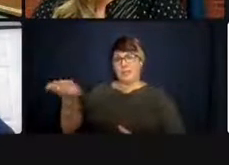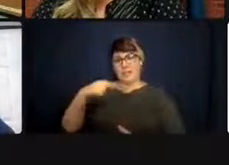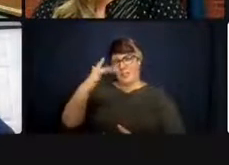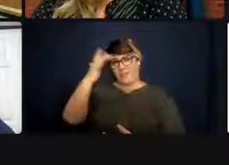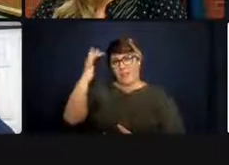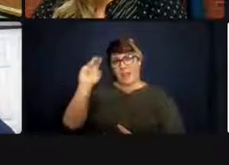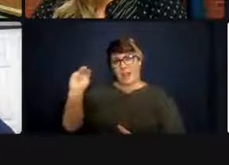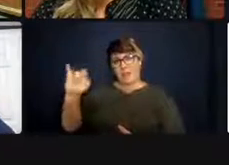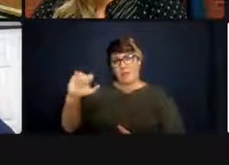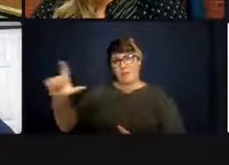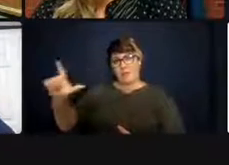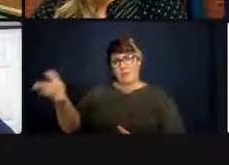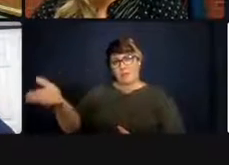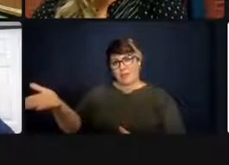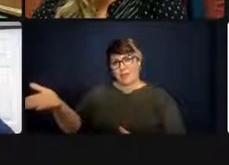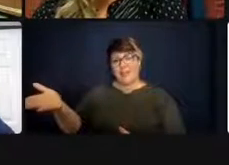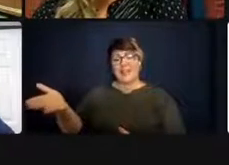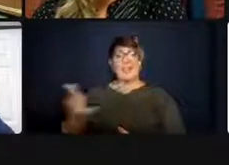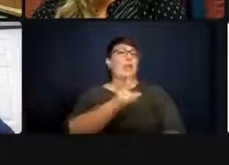مارشال،